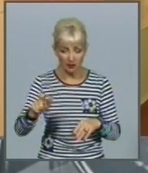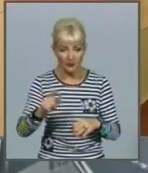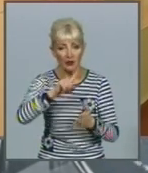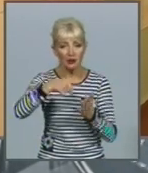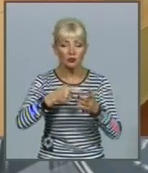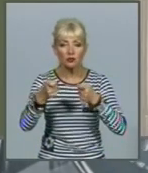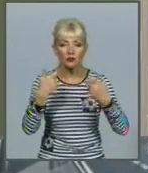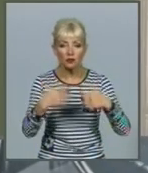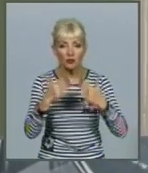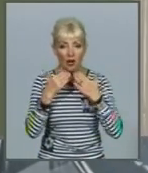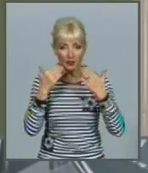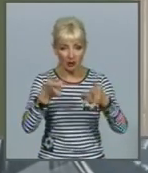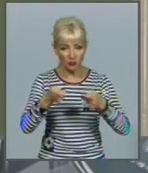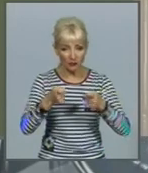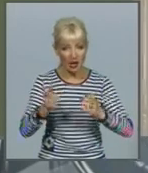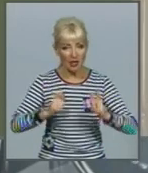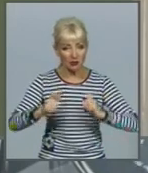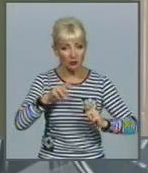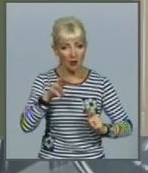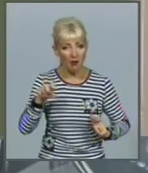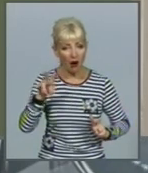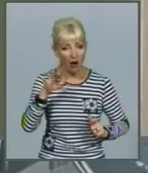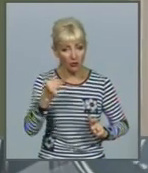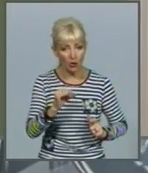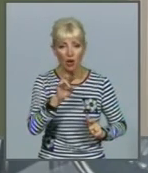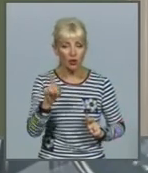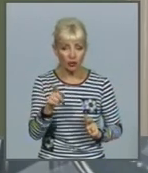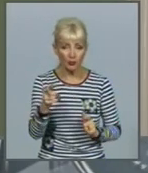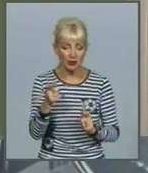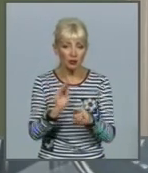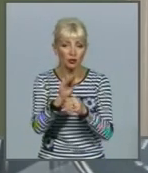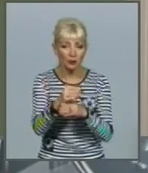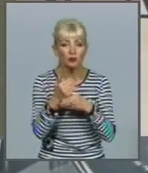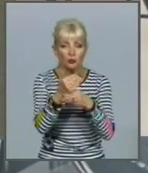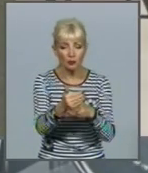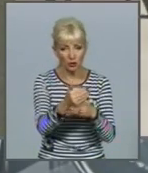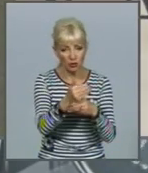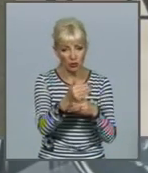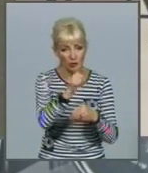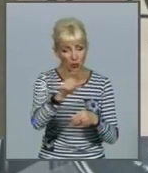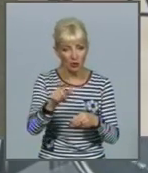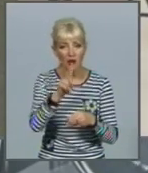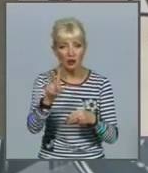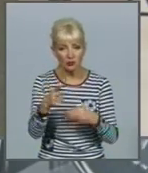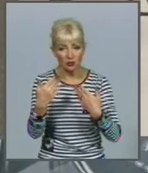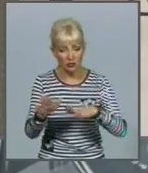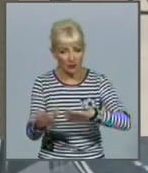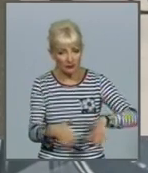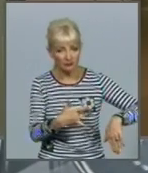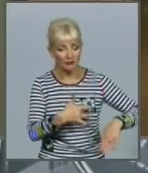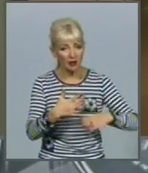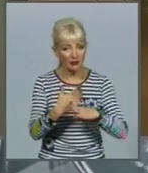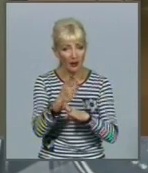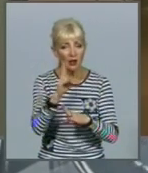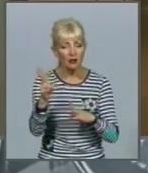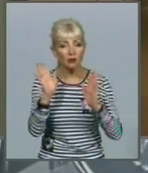керівництва Інституту малої, щоб вони взяли на себе додаткову допомогу людям, які перенесли інфаркт. Тим же, хто переніс інсульт,